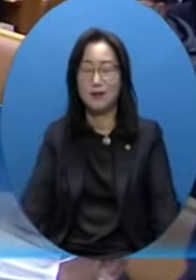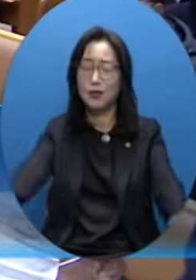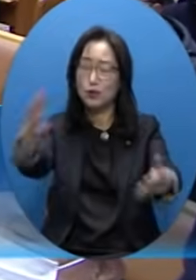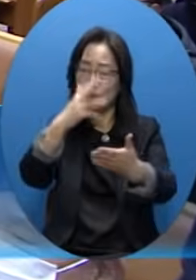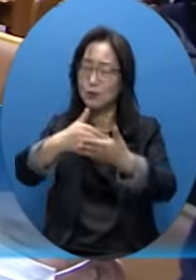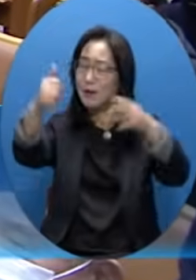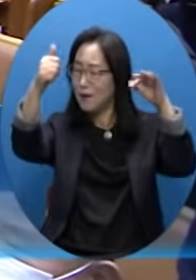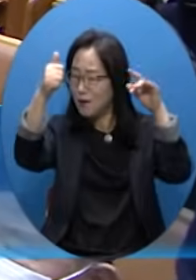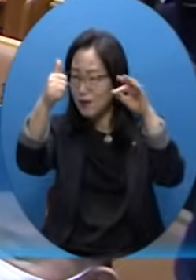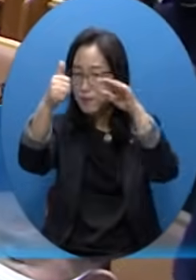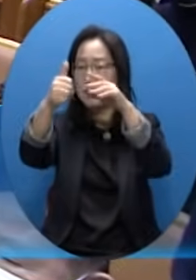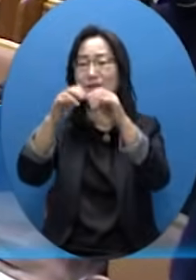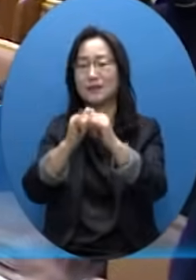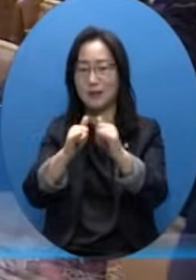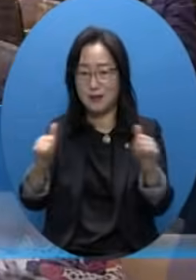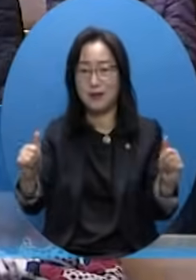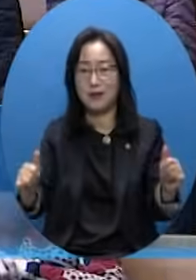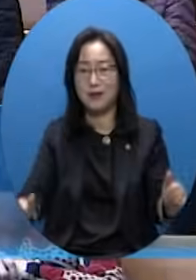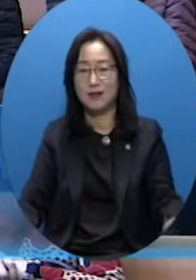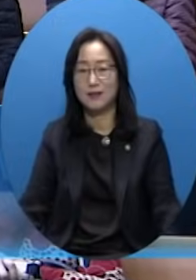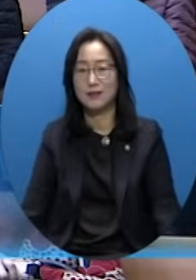아 주님을 앙망한다